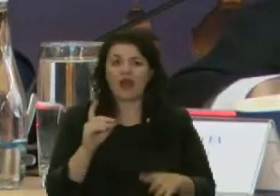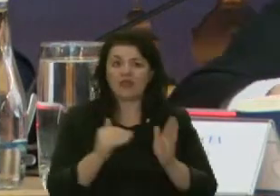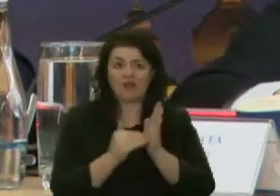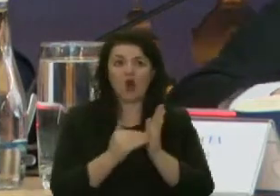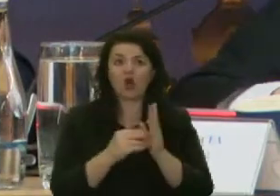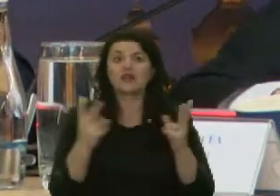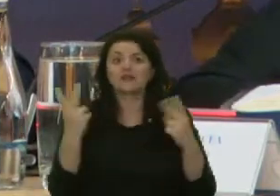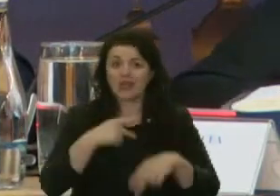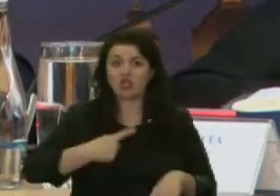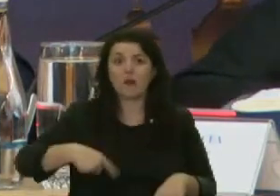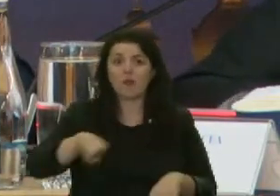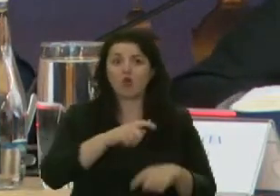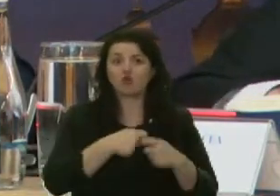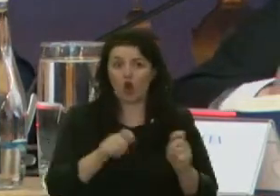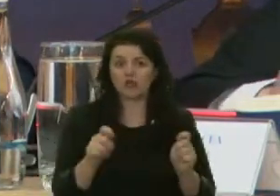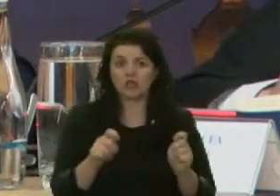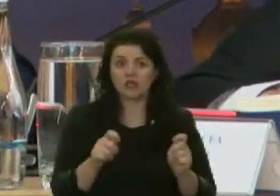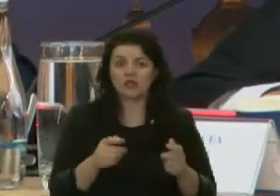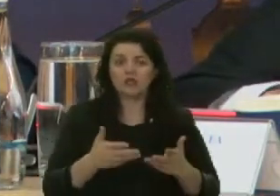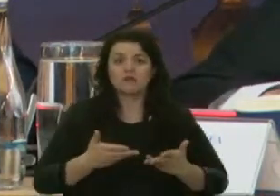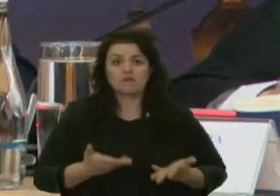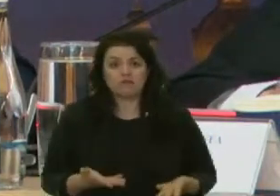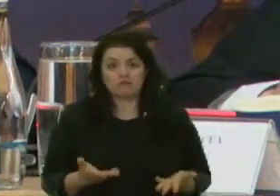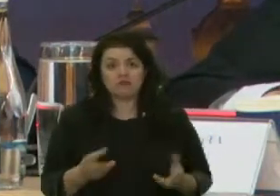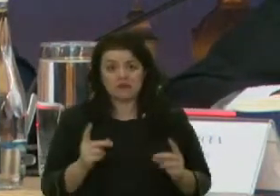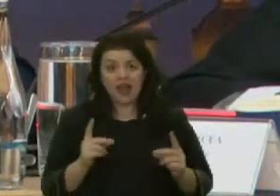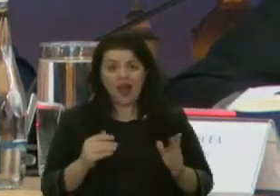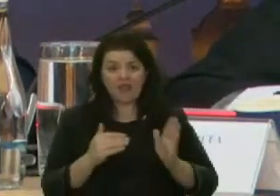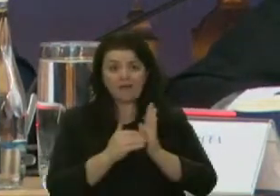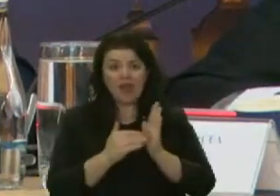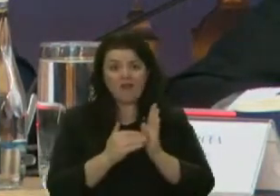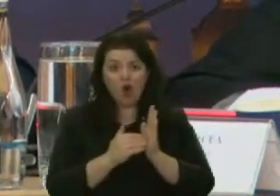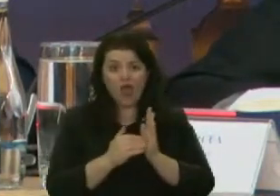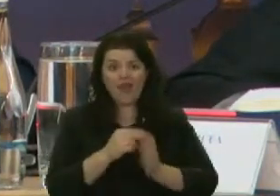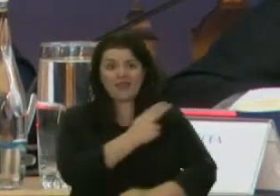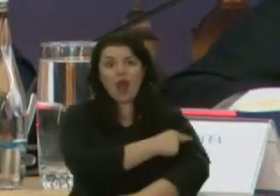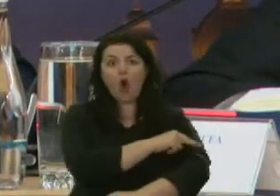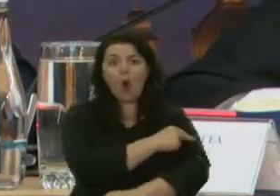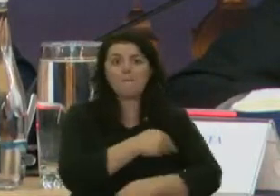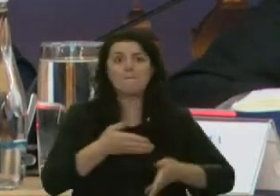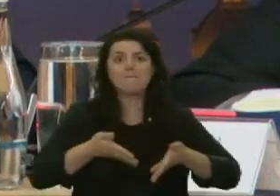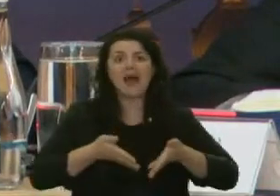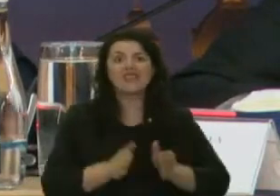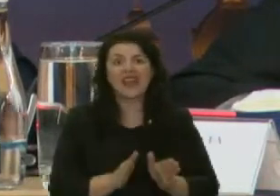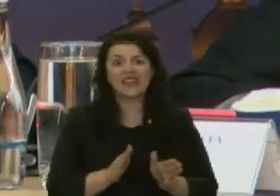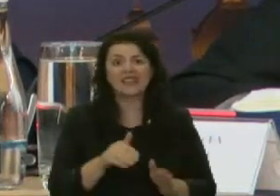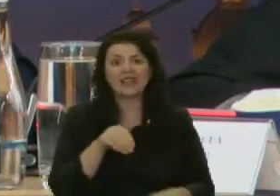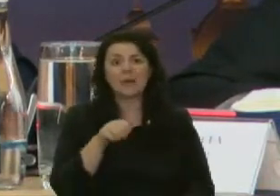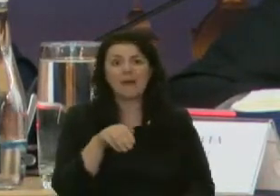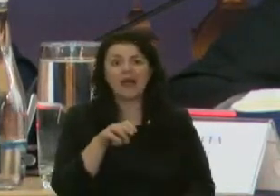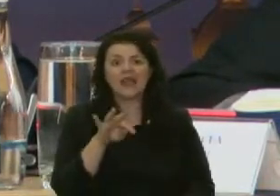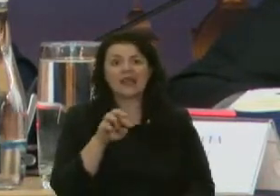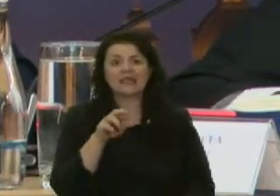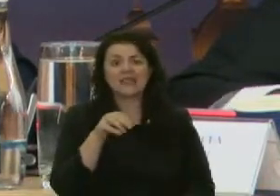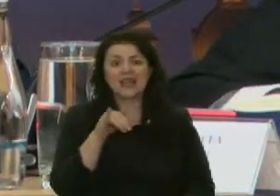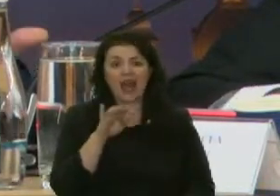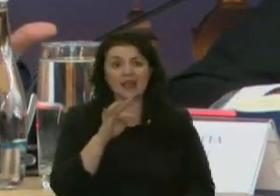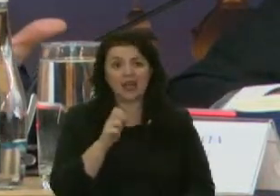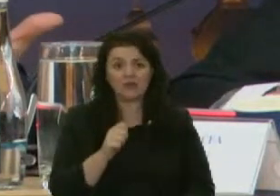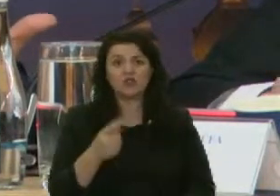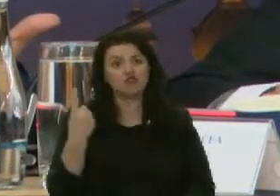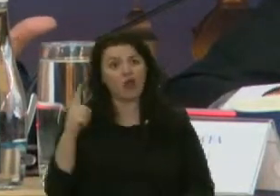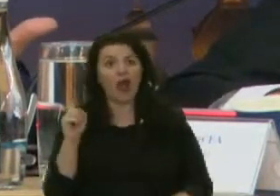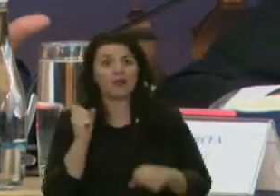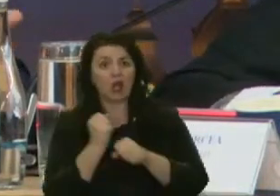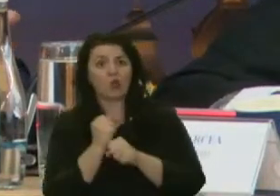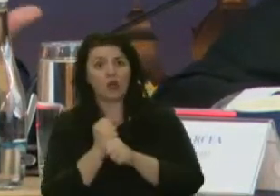o înțelegem putem să spunem că nu e nevoie de o maternitate Bineînțeles că nevoie de o maternitate la Cluj de alte lucrări evident că sunt necesare toate le am